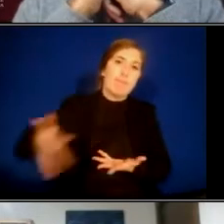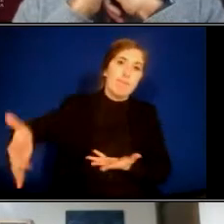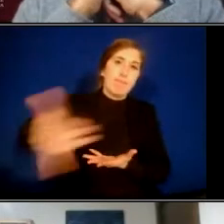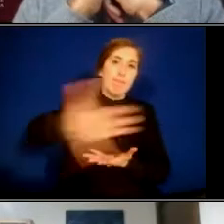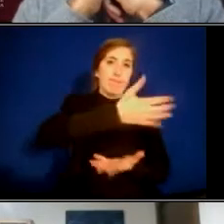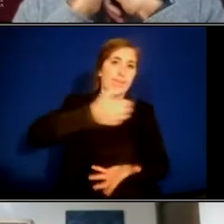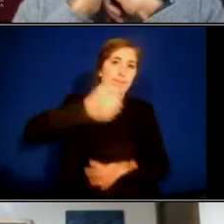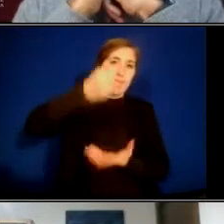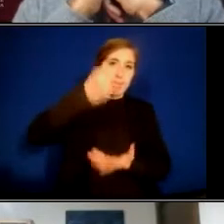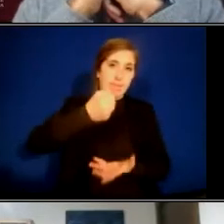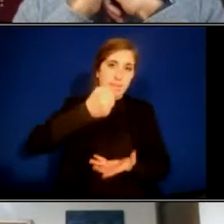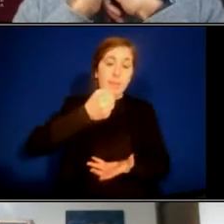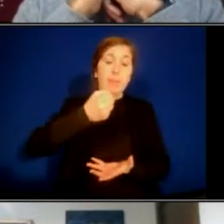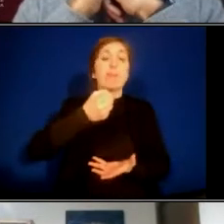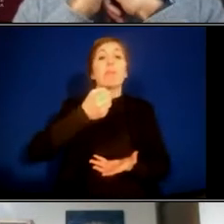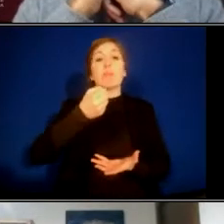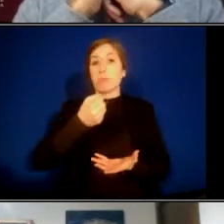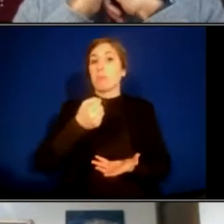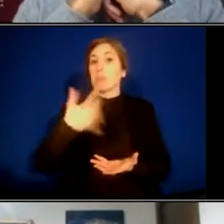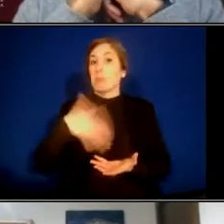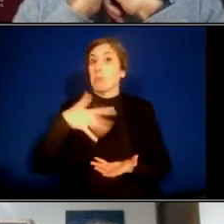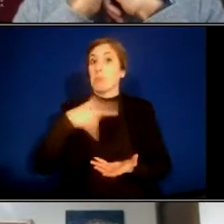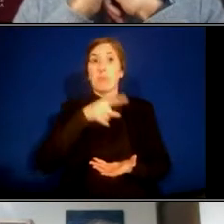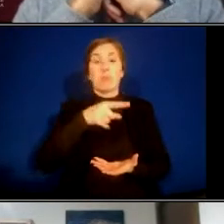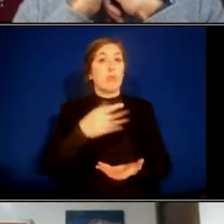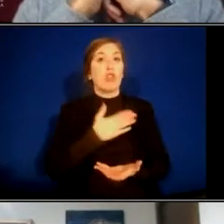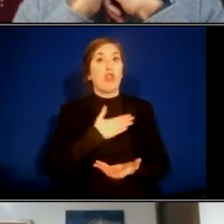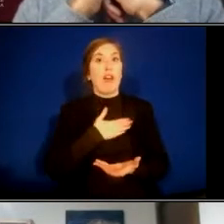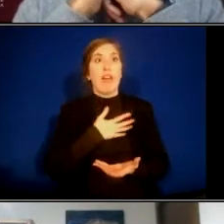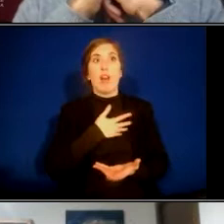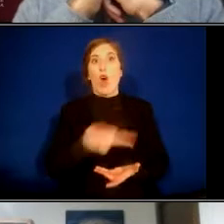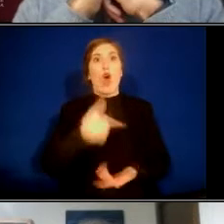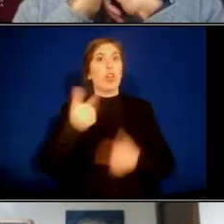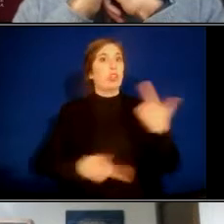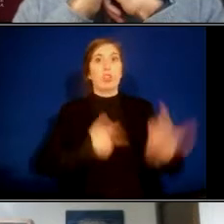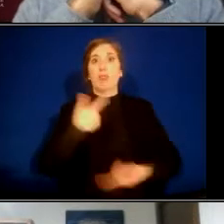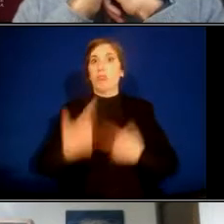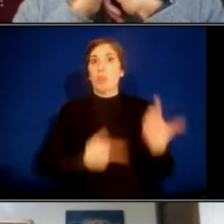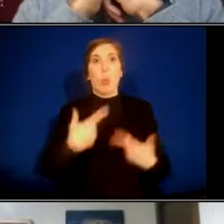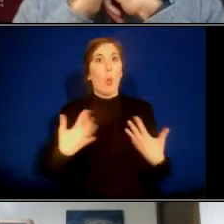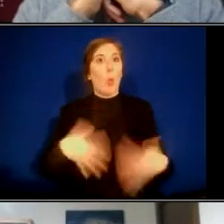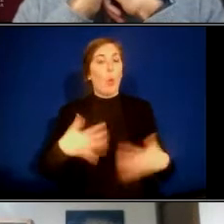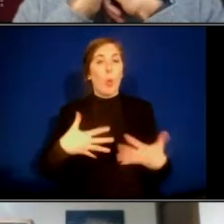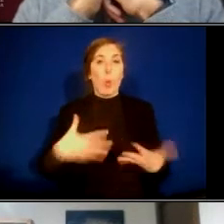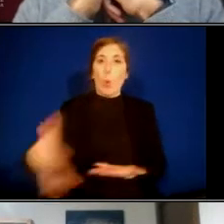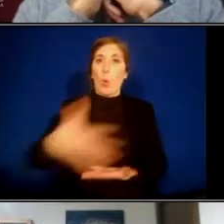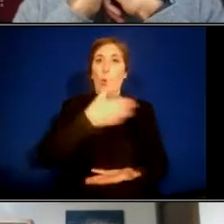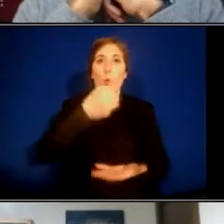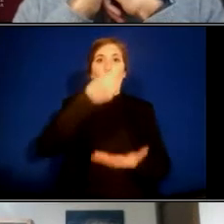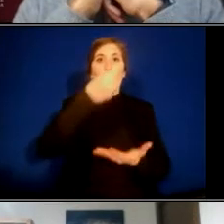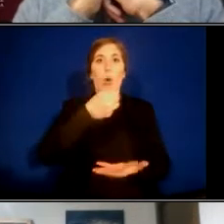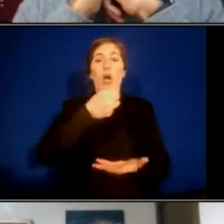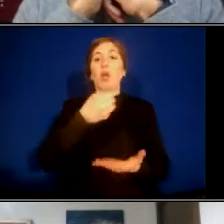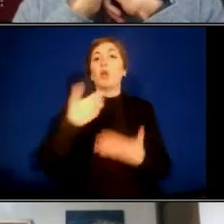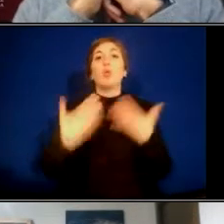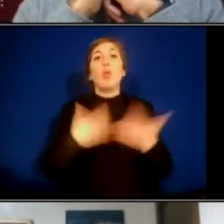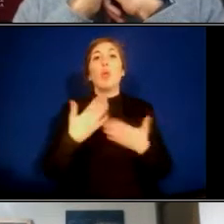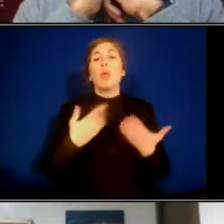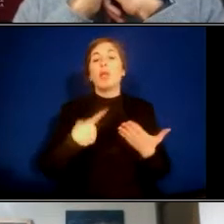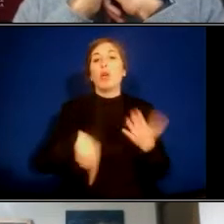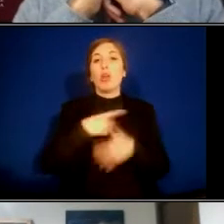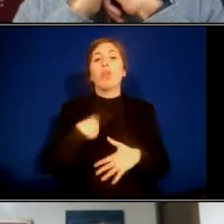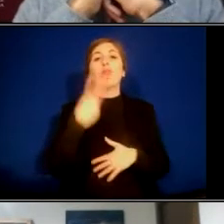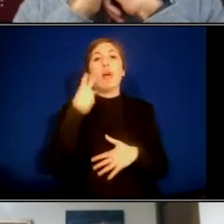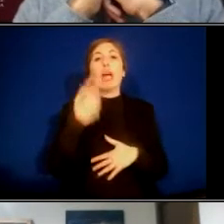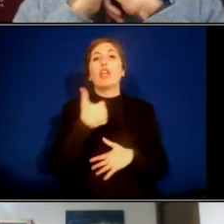risposta è stata generosa, e subito abbiamo destinato, proprio per dare un contributo a questi interventi, 100.000 euro,